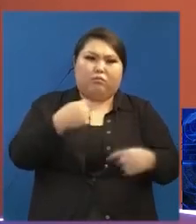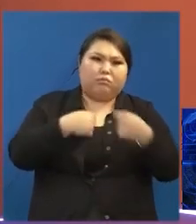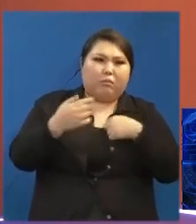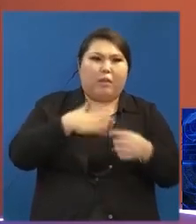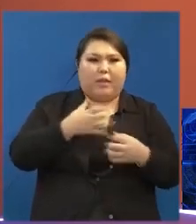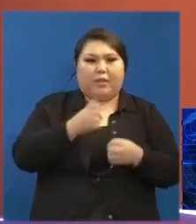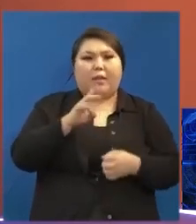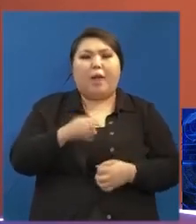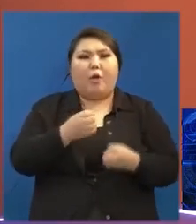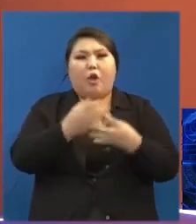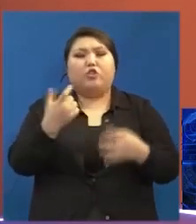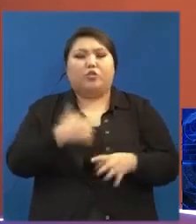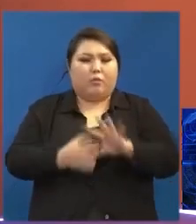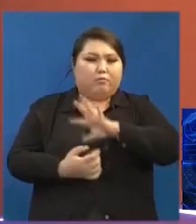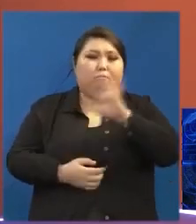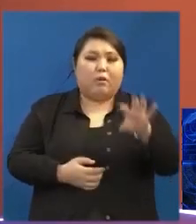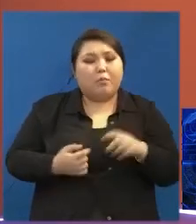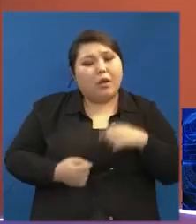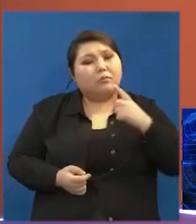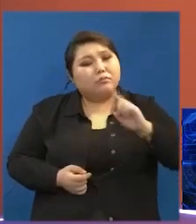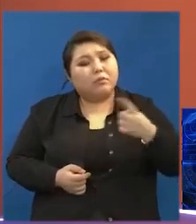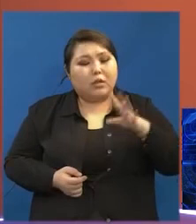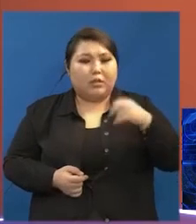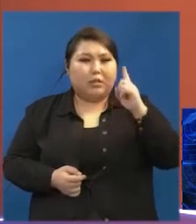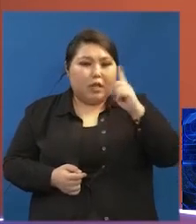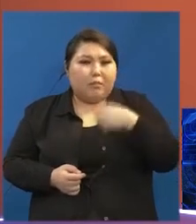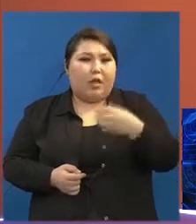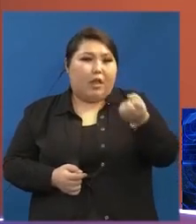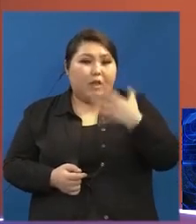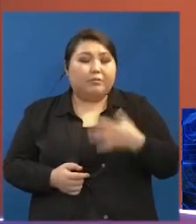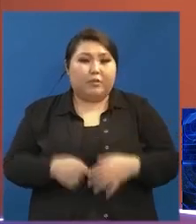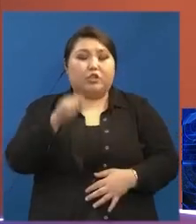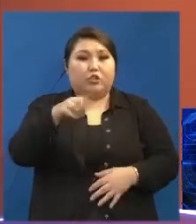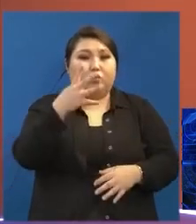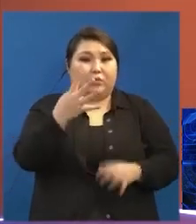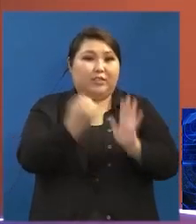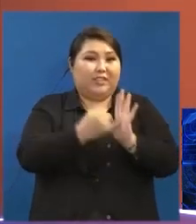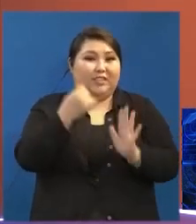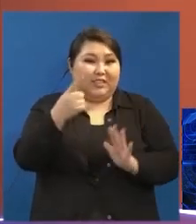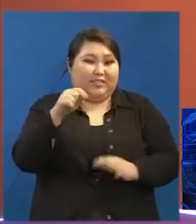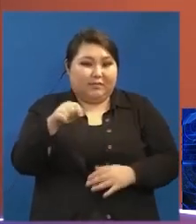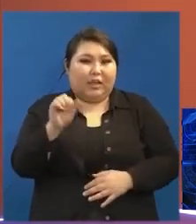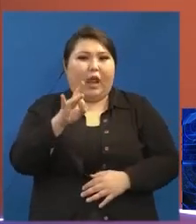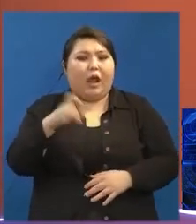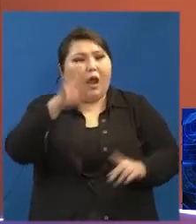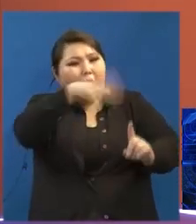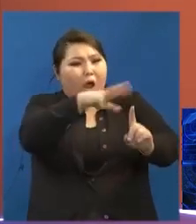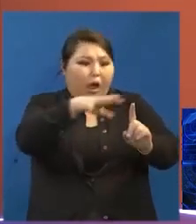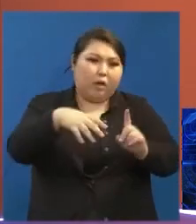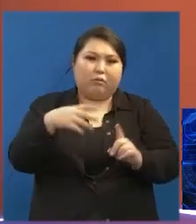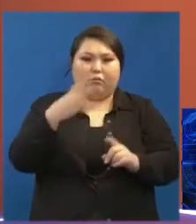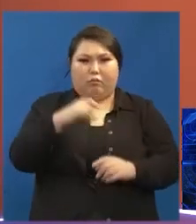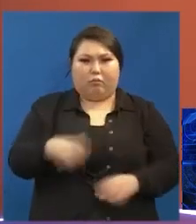манаа намаа олон гişүүд байх үед очиход тэд нар надаа нэг л юм загчихсан. За энэ 461-д бол араас нь хүй хай